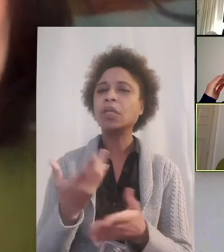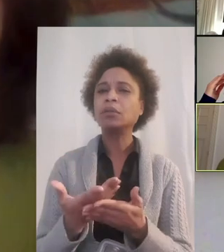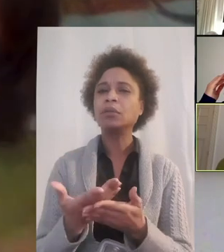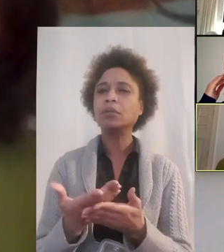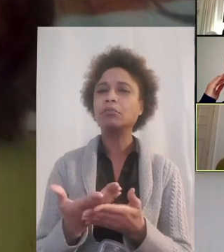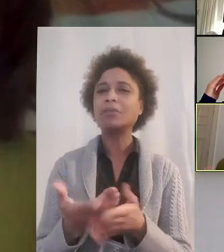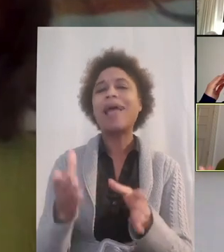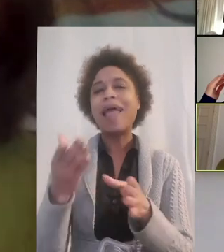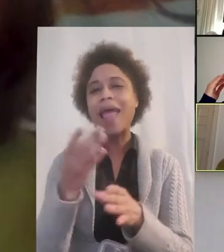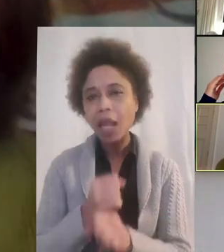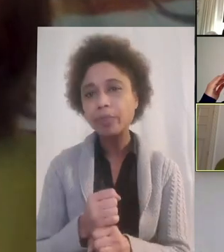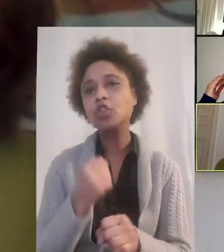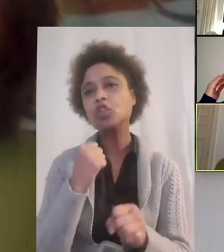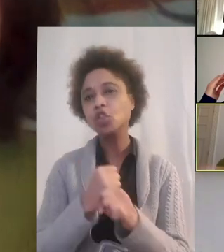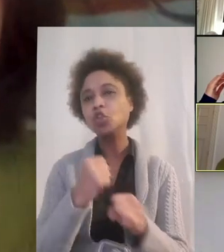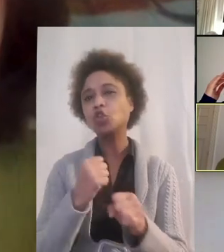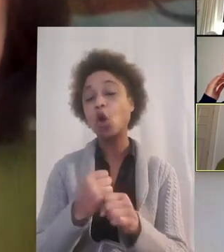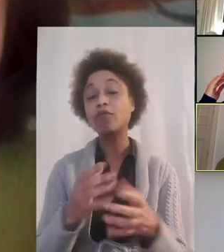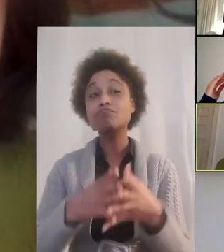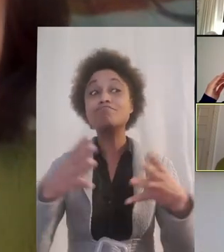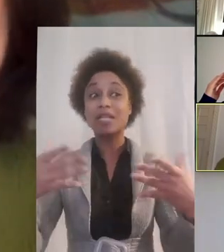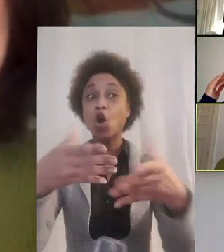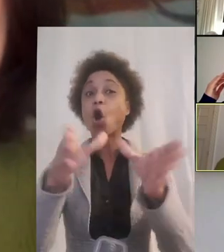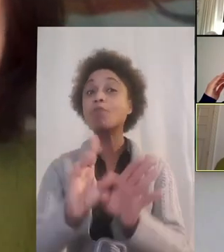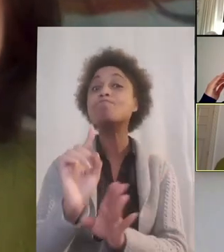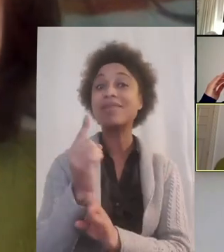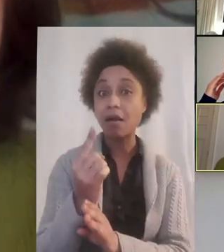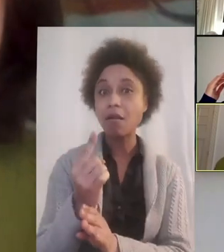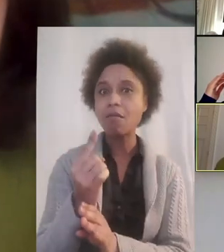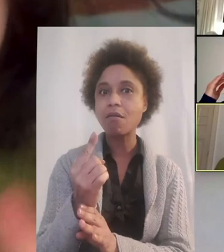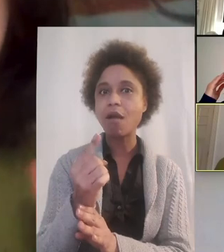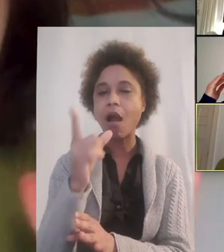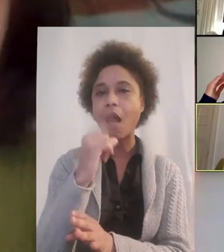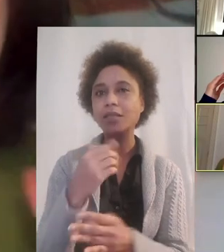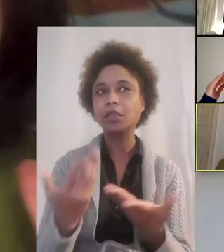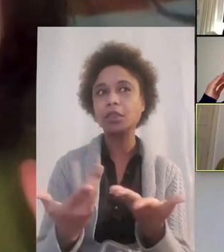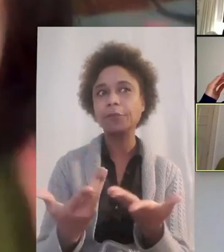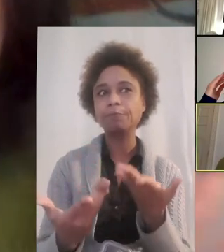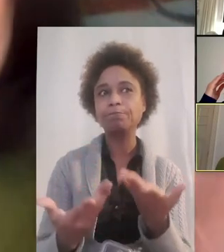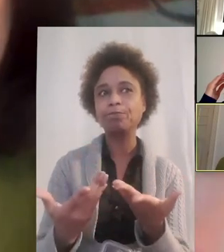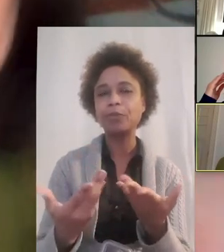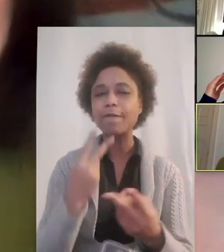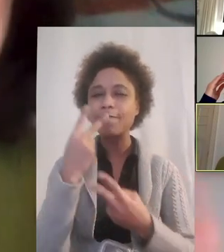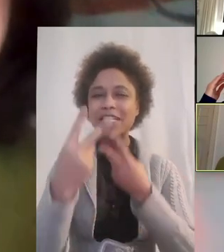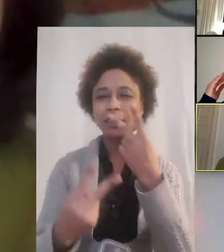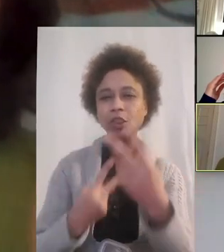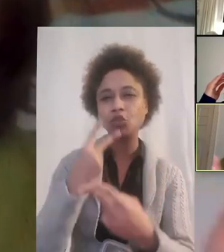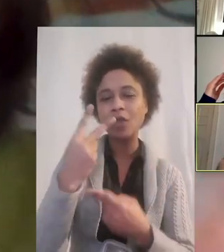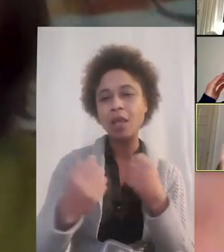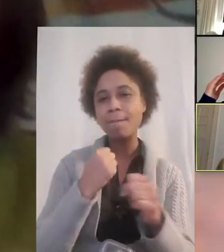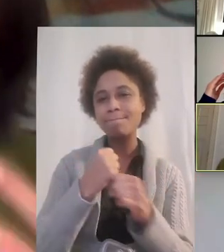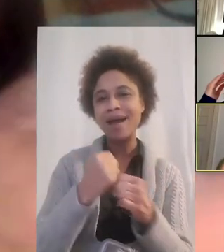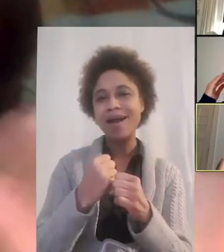erg helpen, en dat zou ook voor een bredere groep belangrijk zijn, als het visueel maken van